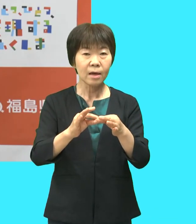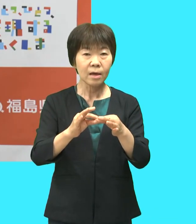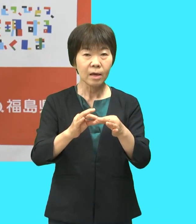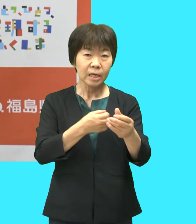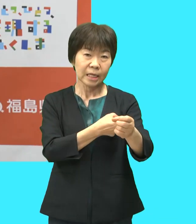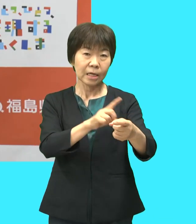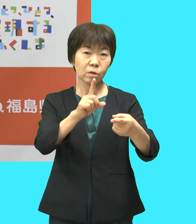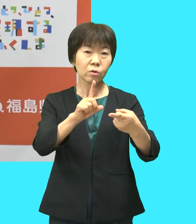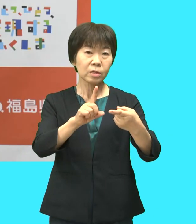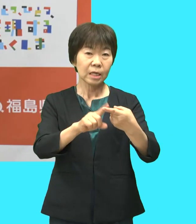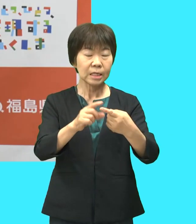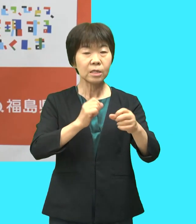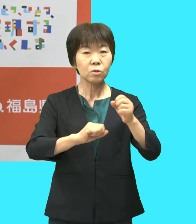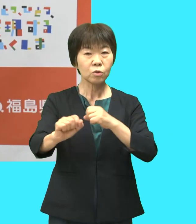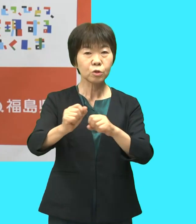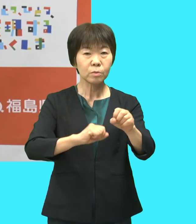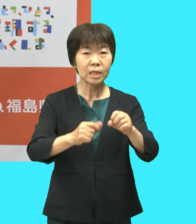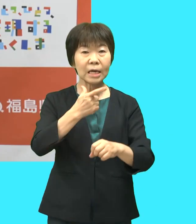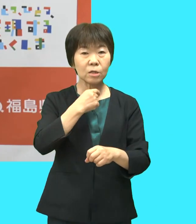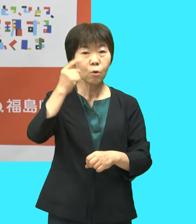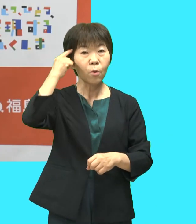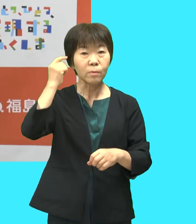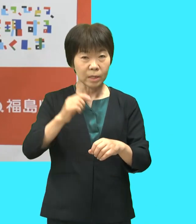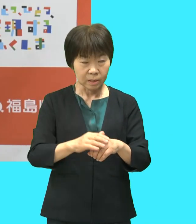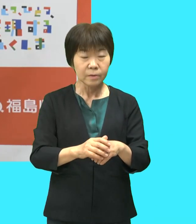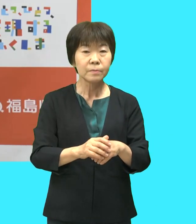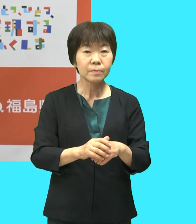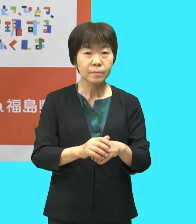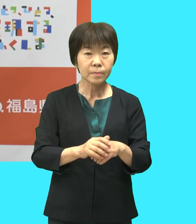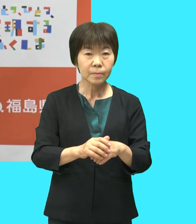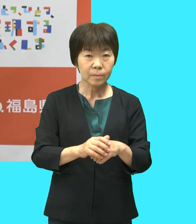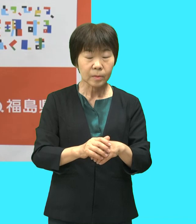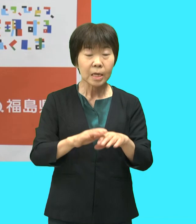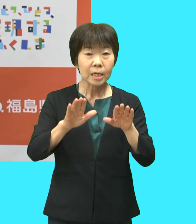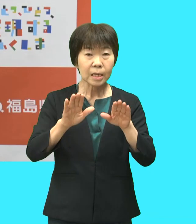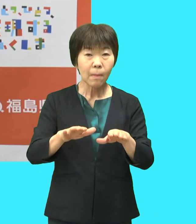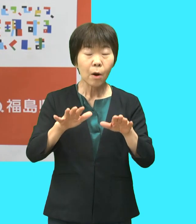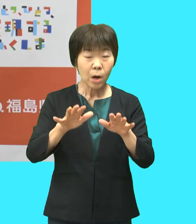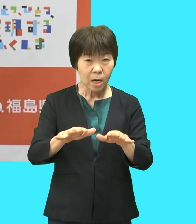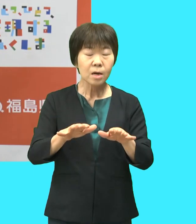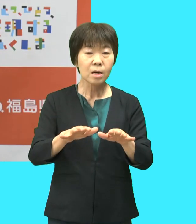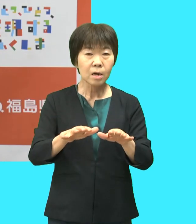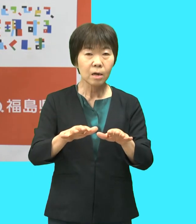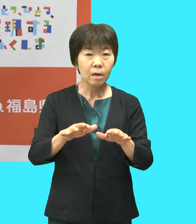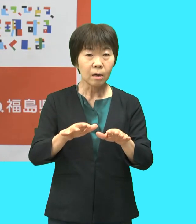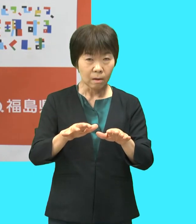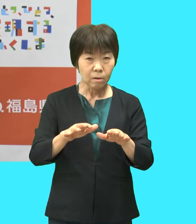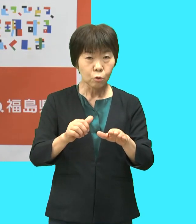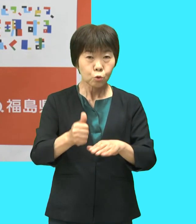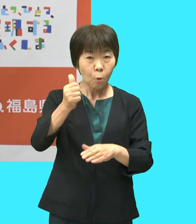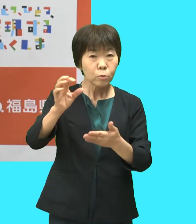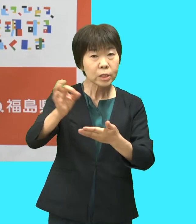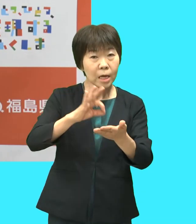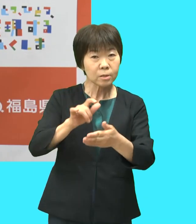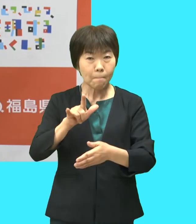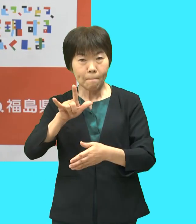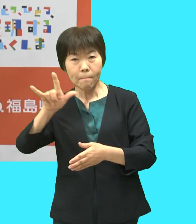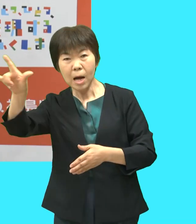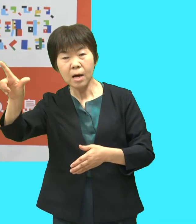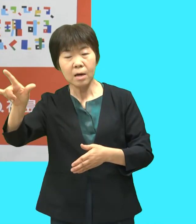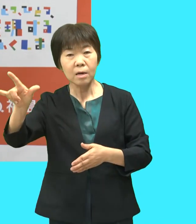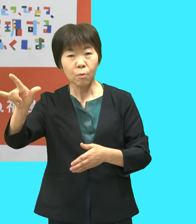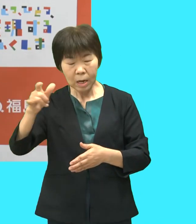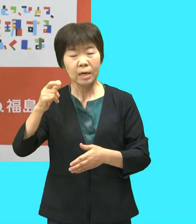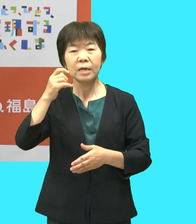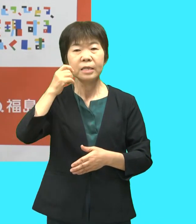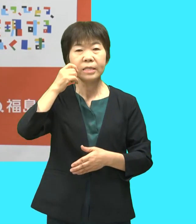極的に取り組んでいきたいと考えております。ただ今直接ですね、トップセールスで伺ってということがまだ